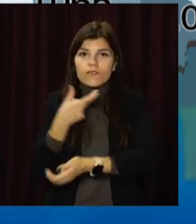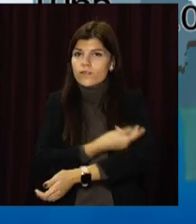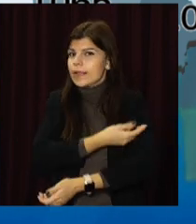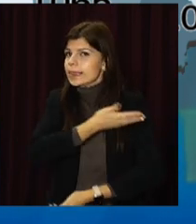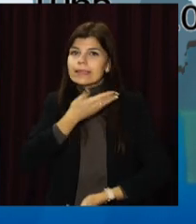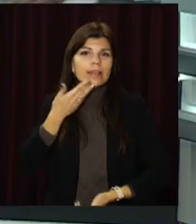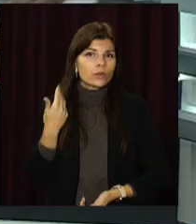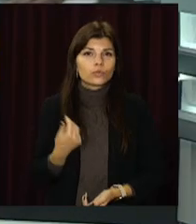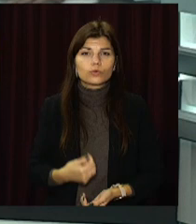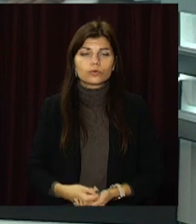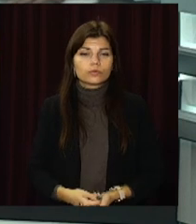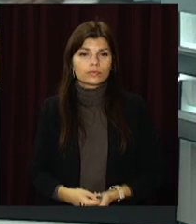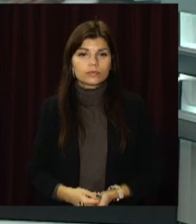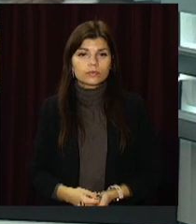вакциновані.